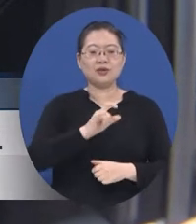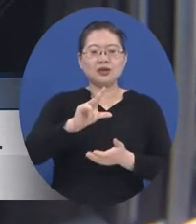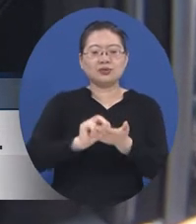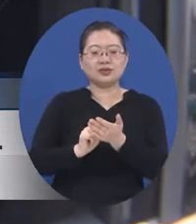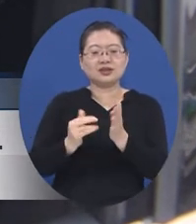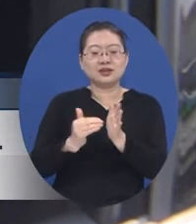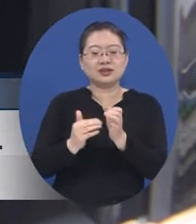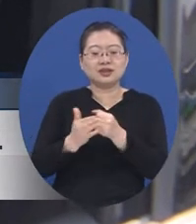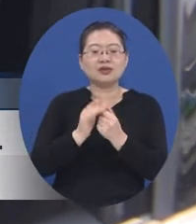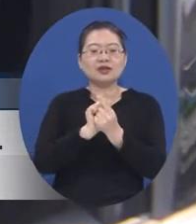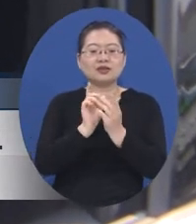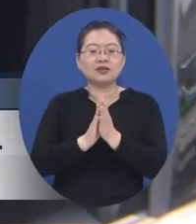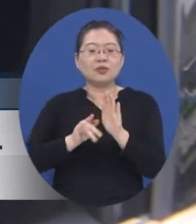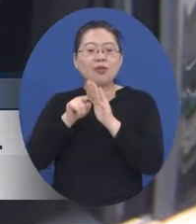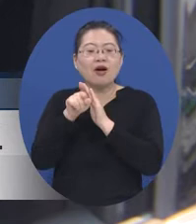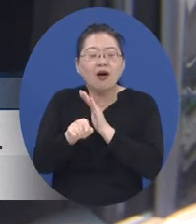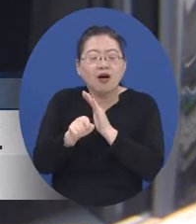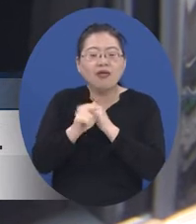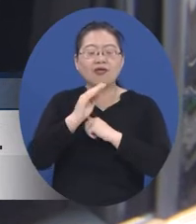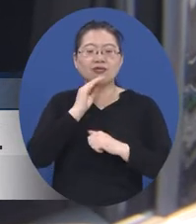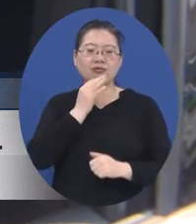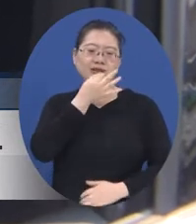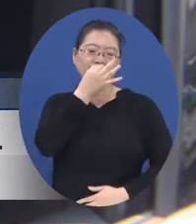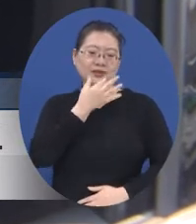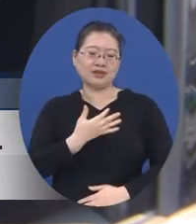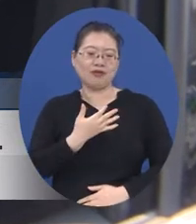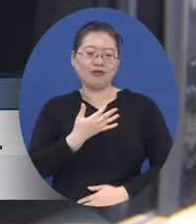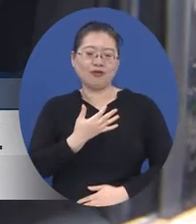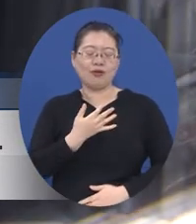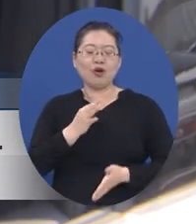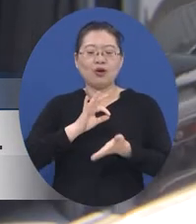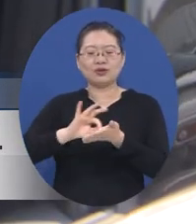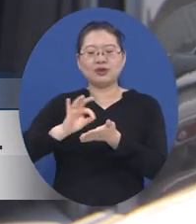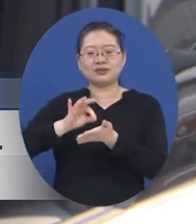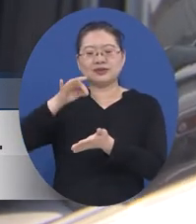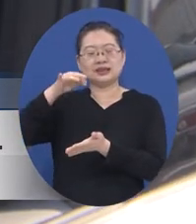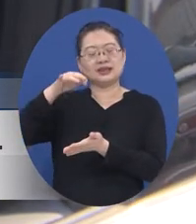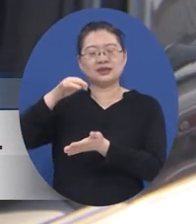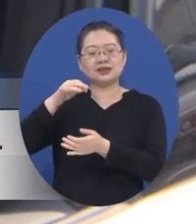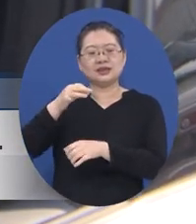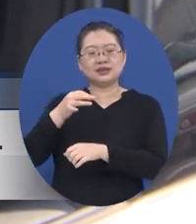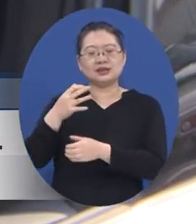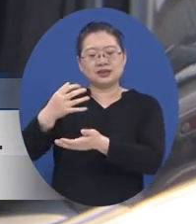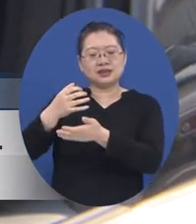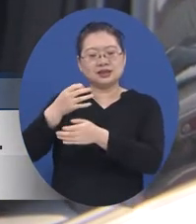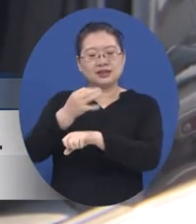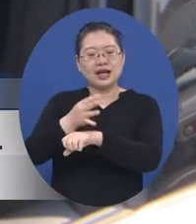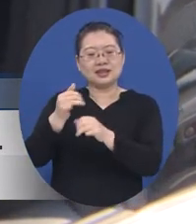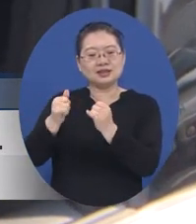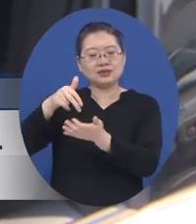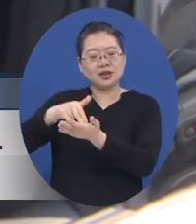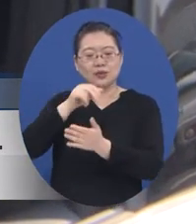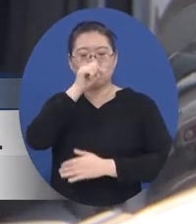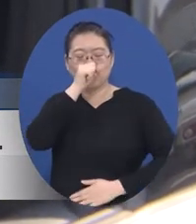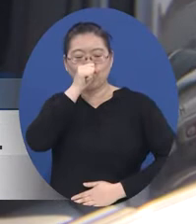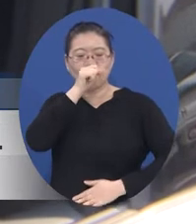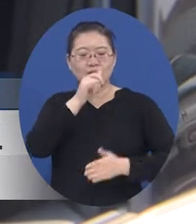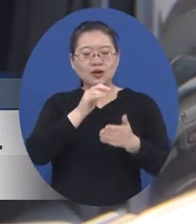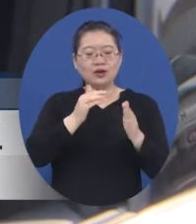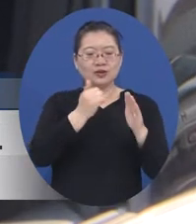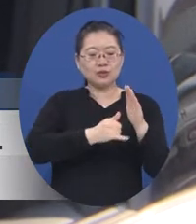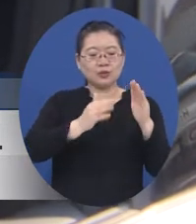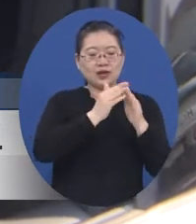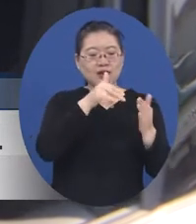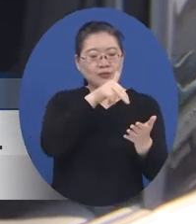지금 사태로 직접 방문하는 게참 힘든데 소비자 입장에서 참 좋고요. 저 농가 입장을